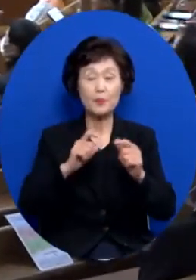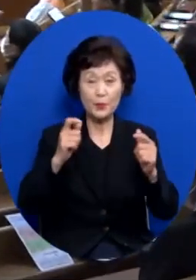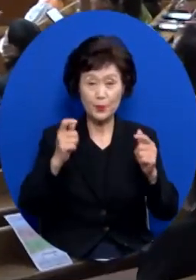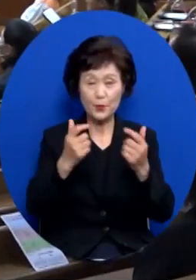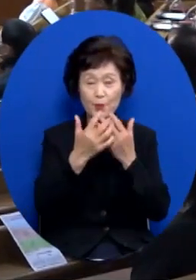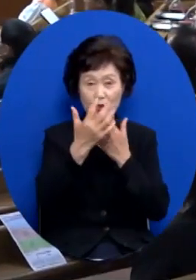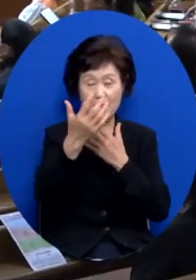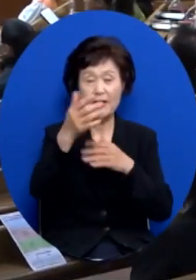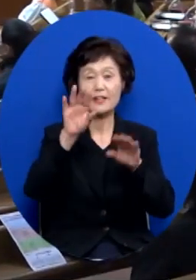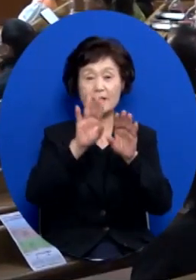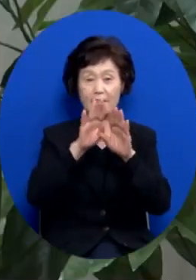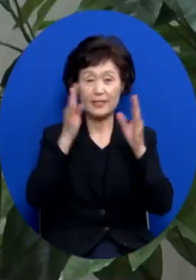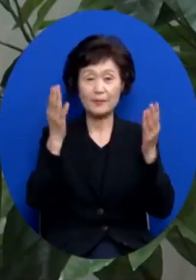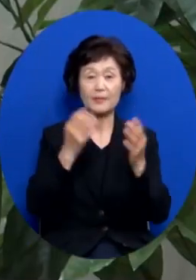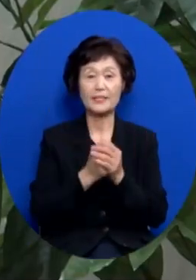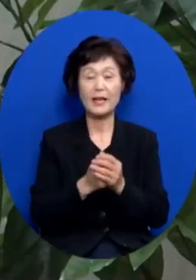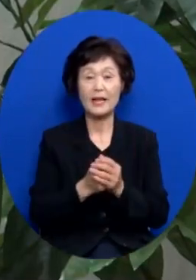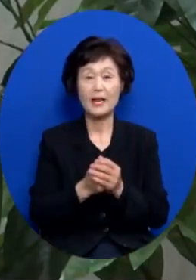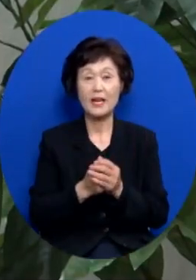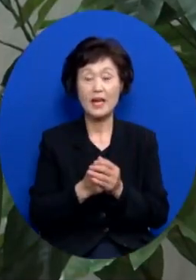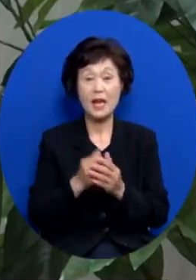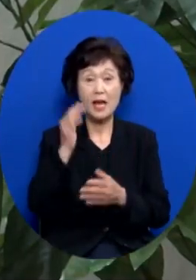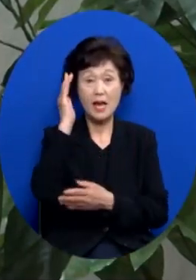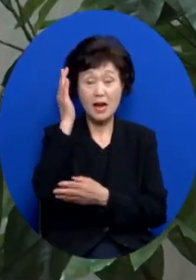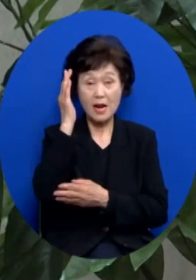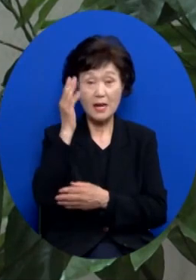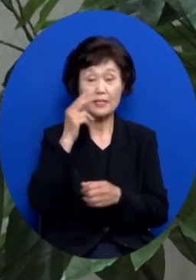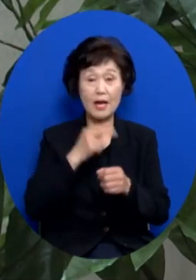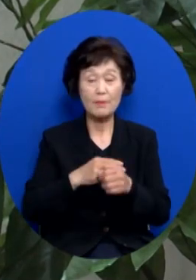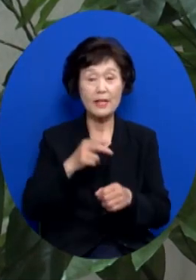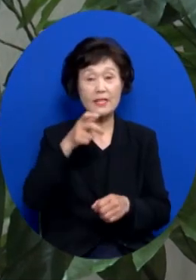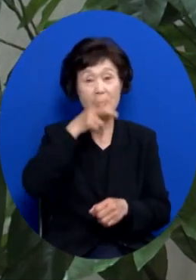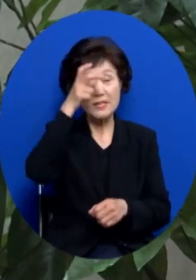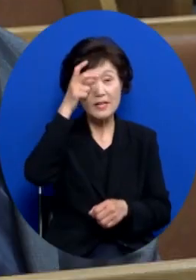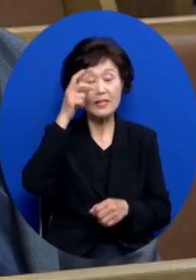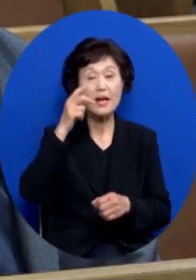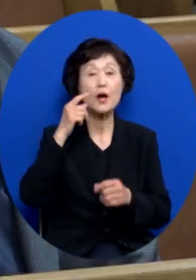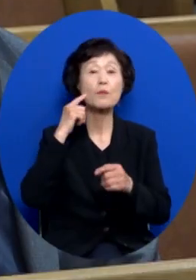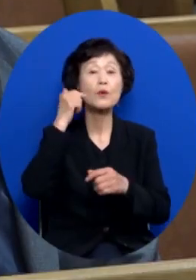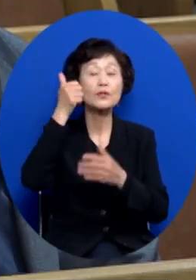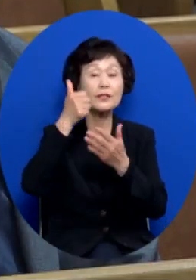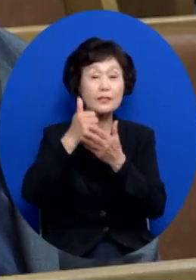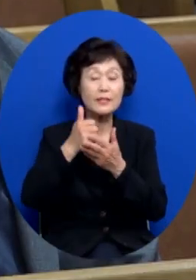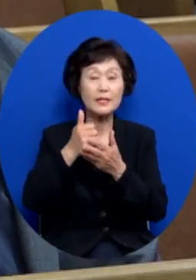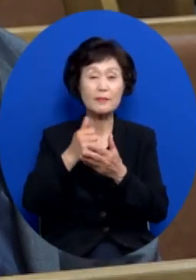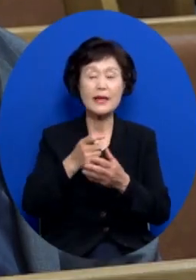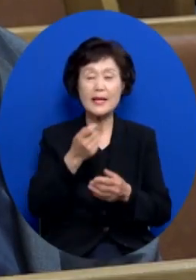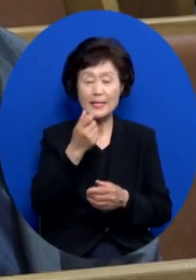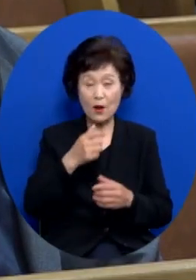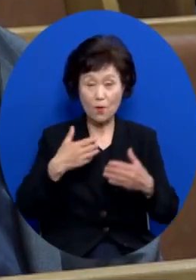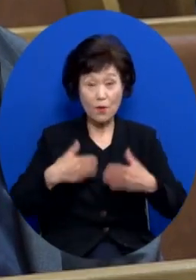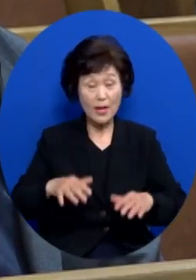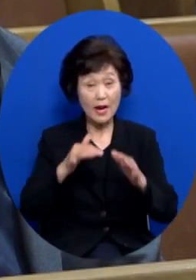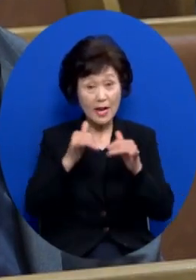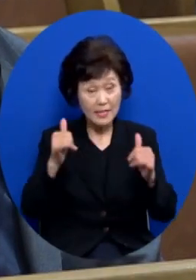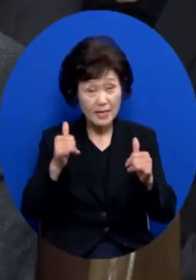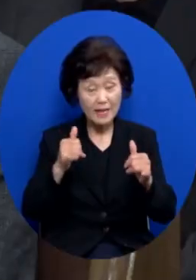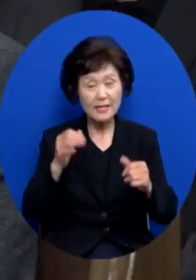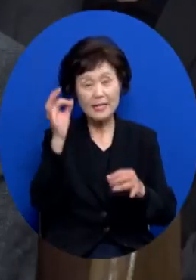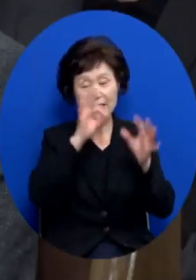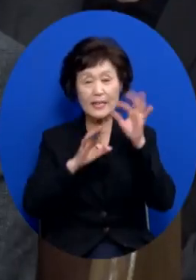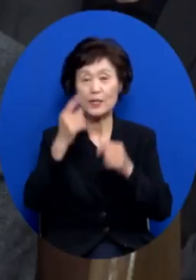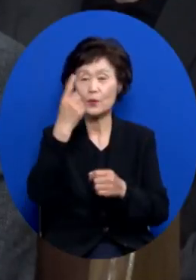8일부터 3일간 진행된 부흥회에서 강서로 나선 영락교회 김운성 목사는 작고 약한 자인 우리를 찾아오신